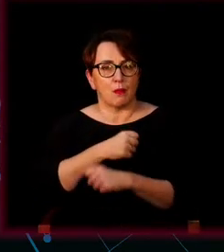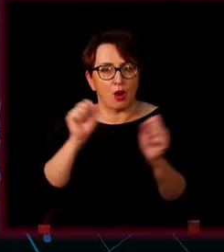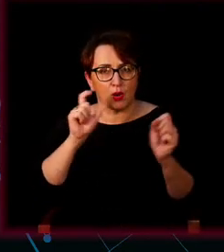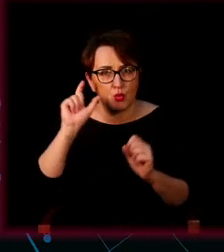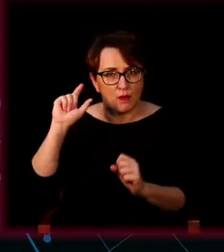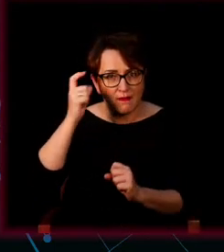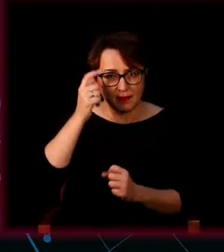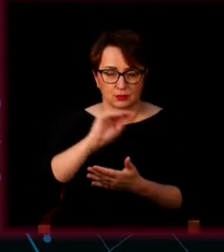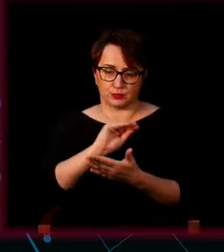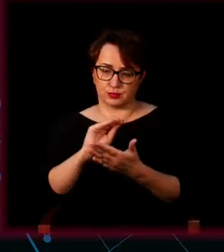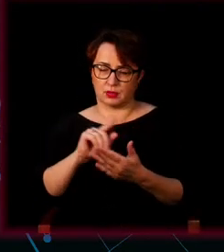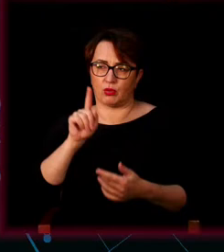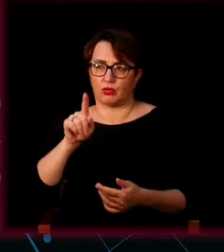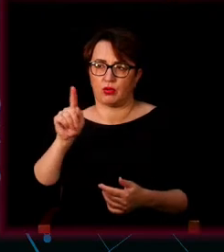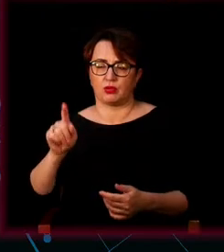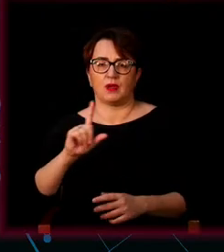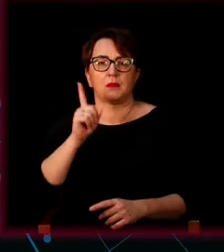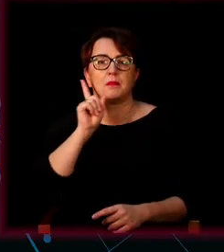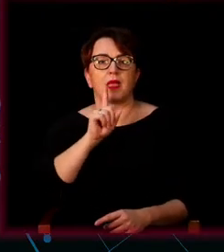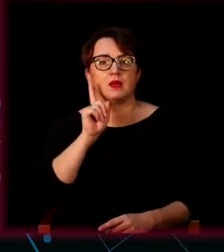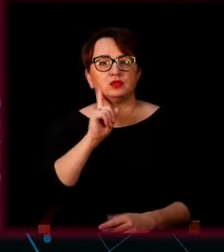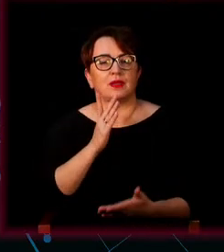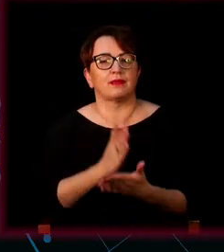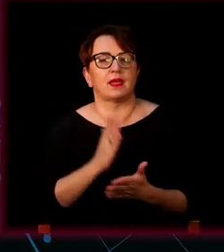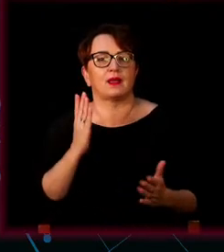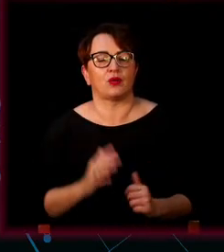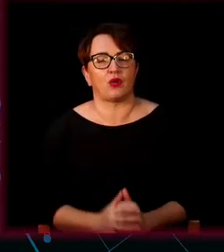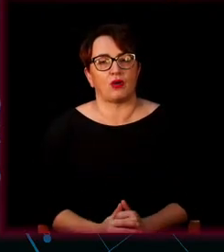używają wobec nich zaimków męskich,